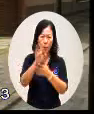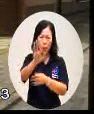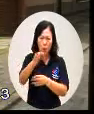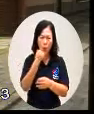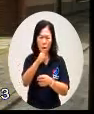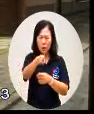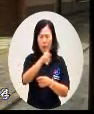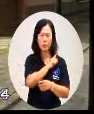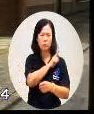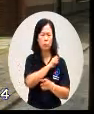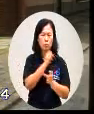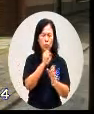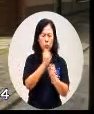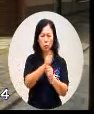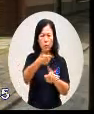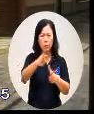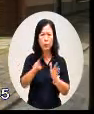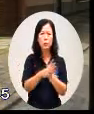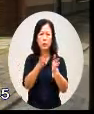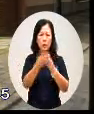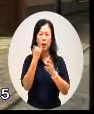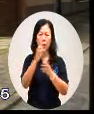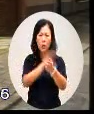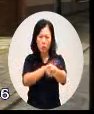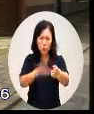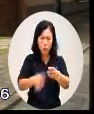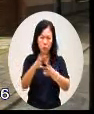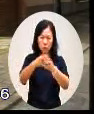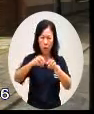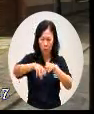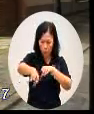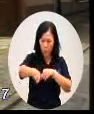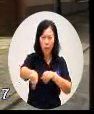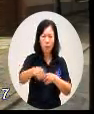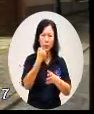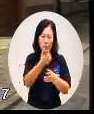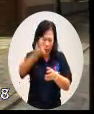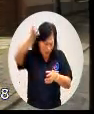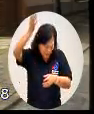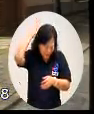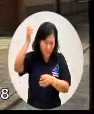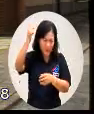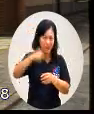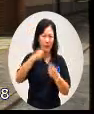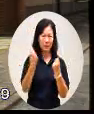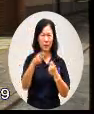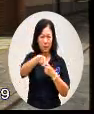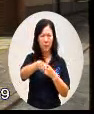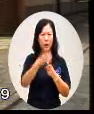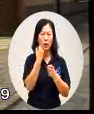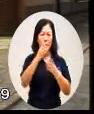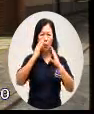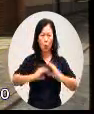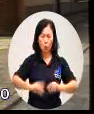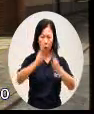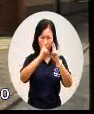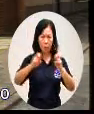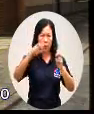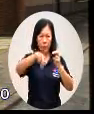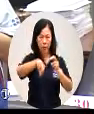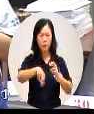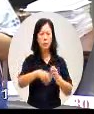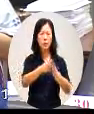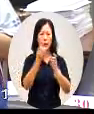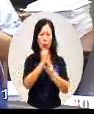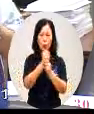没你做的啦，左营图书分馆最早的是在这边，孔庙也是一个结果做得很好，